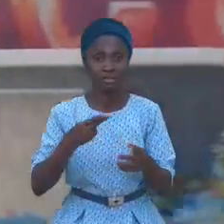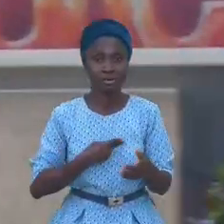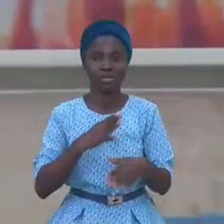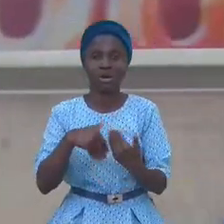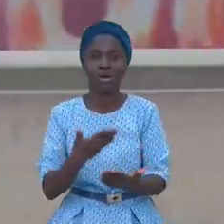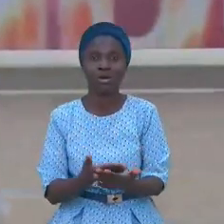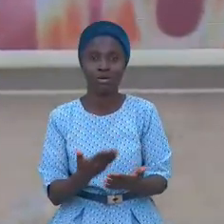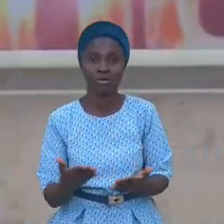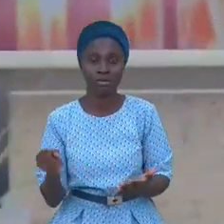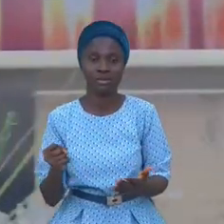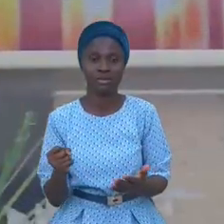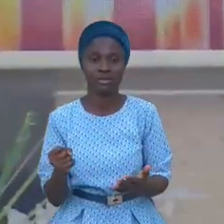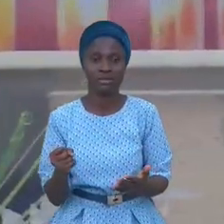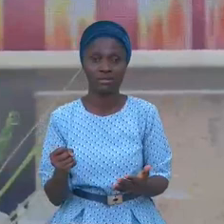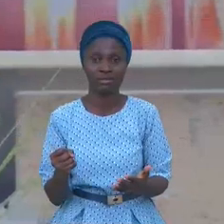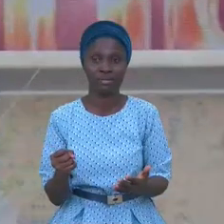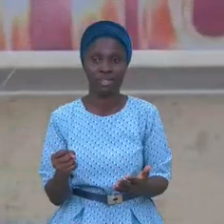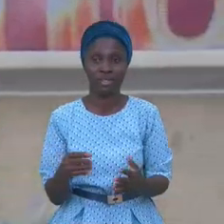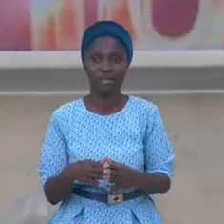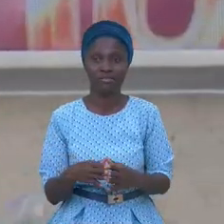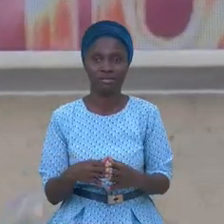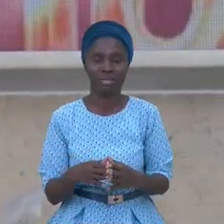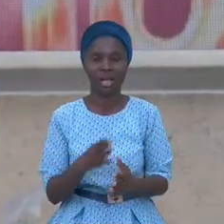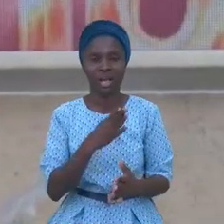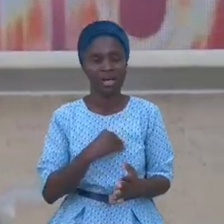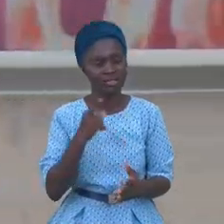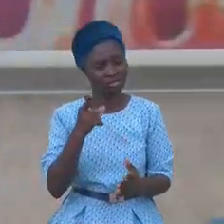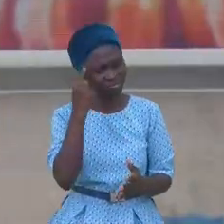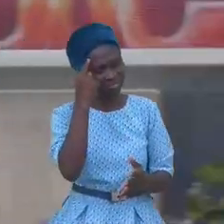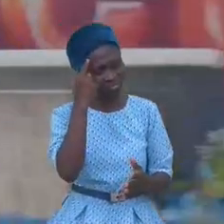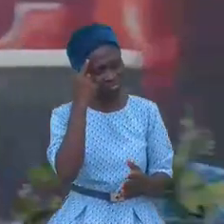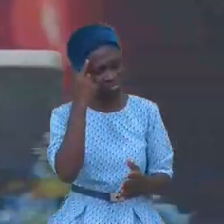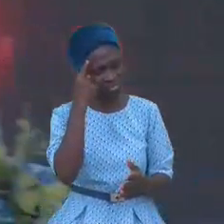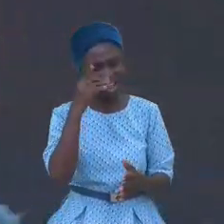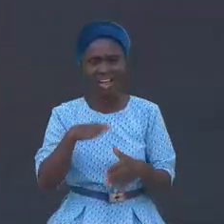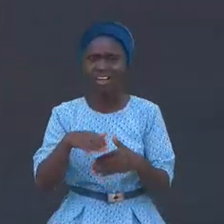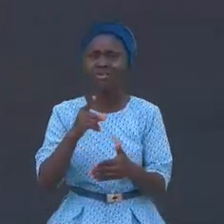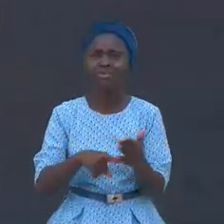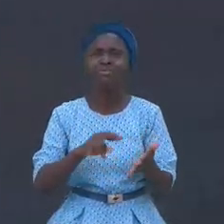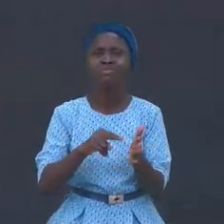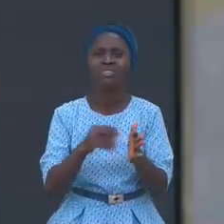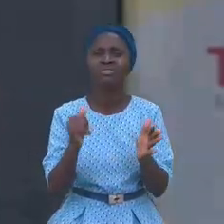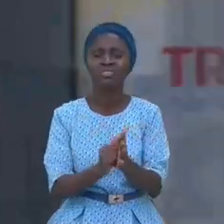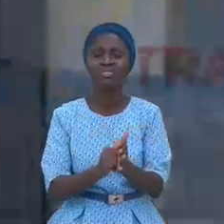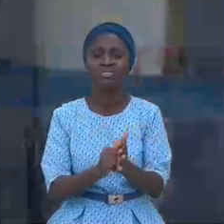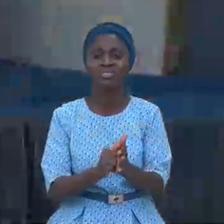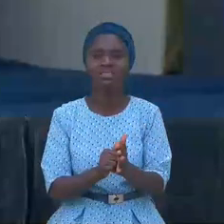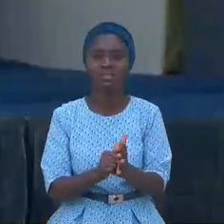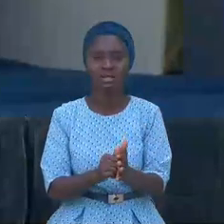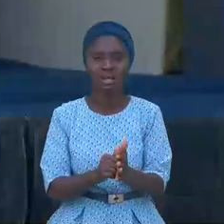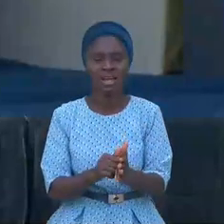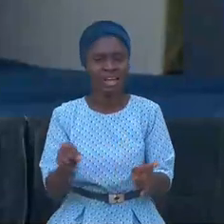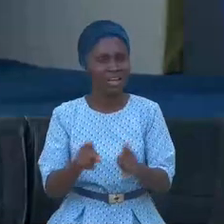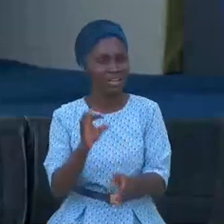tout ce qui. Et je me demande, ça veut dire quoi? Je vois quelqu'un veut écrire un essai, quelqu'un